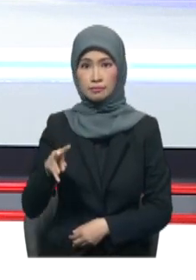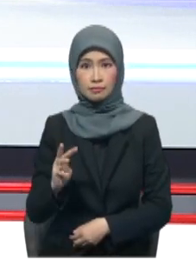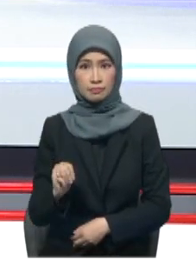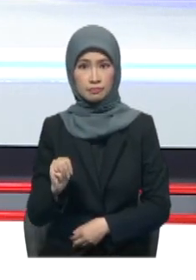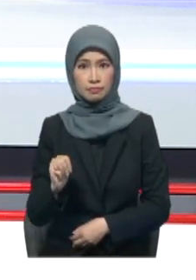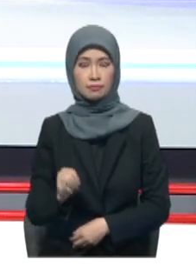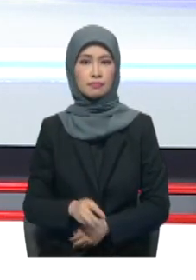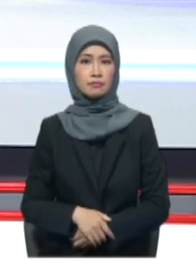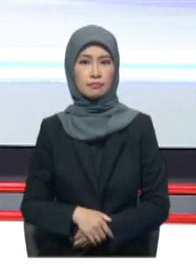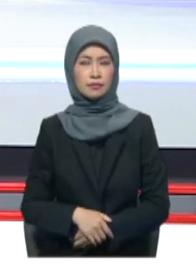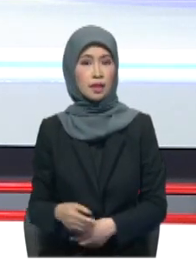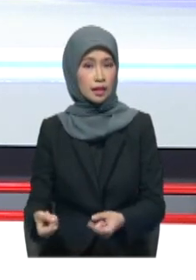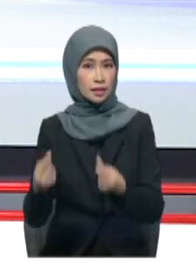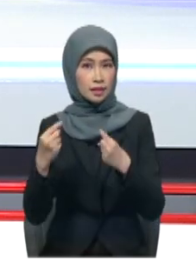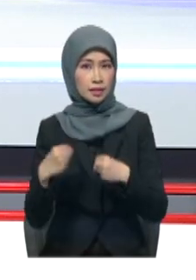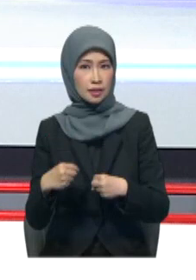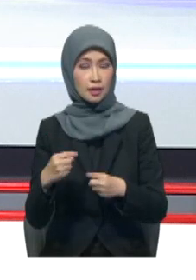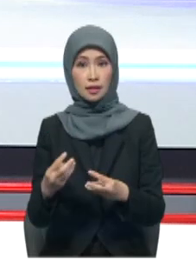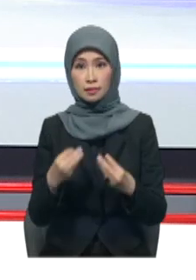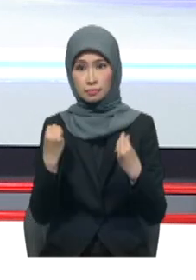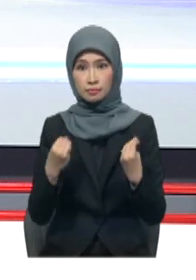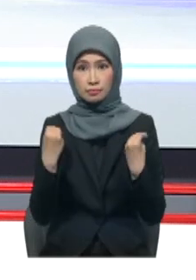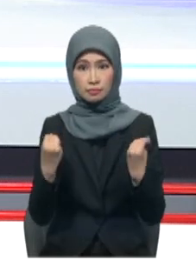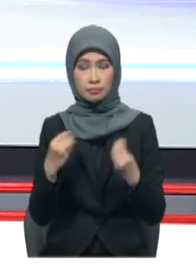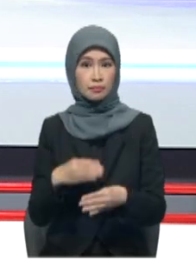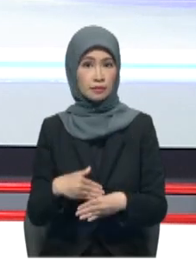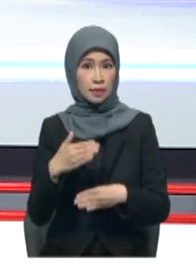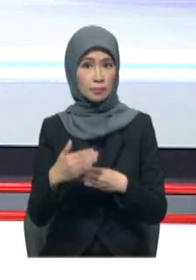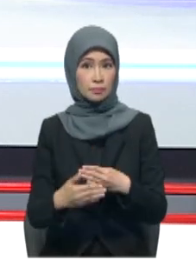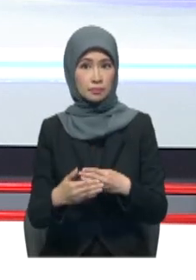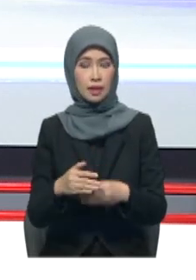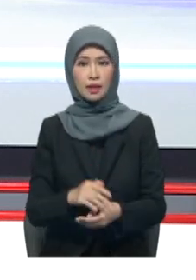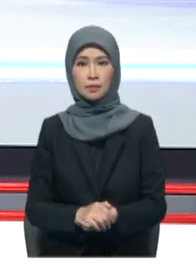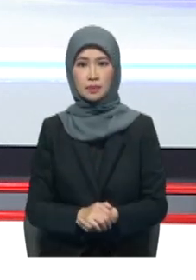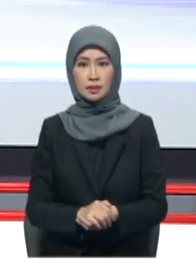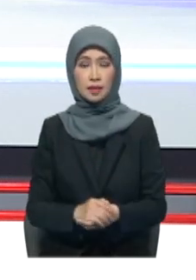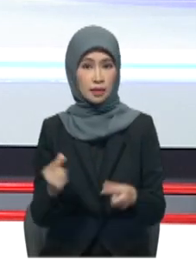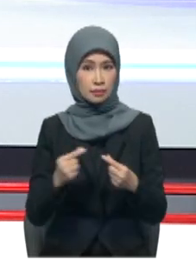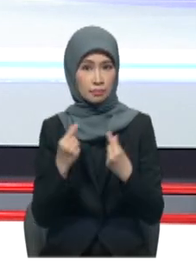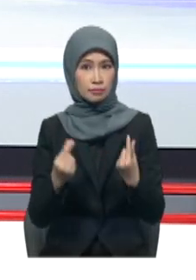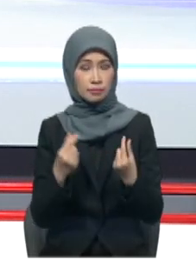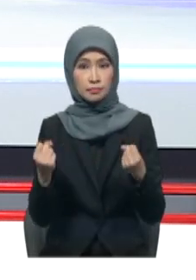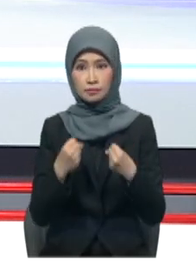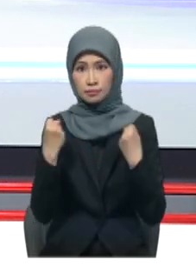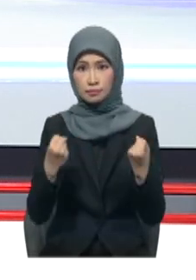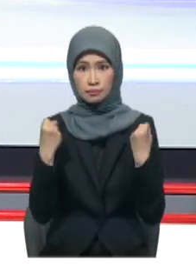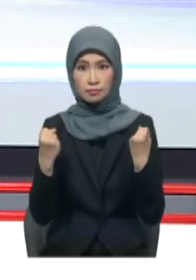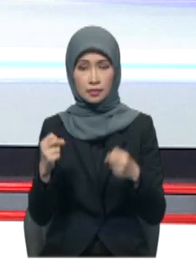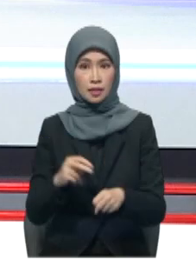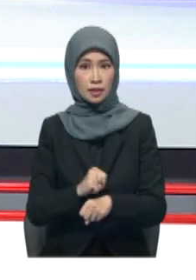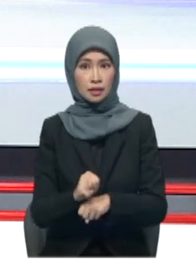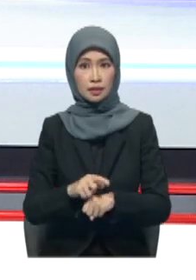berkenan berangkat ke Majlis khatam al-quran 40 kali Sempena sambutan ulang tahun hari kebangsaan Negara Brunei